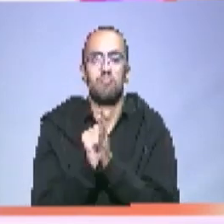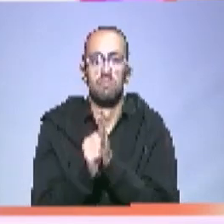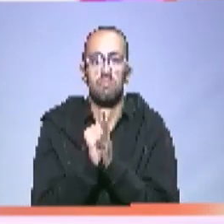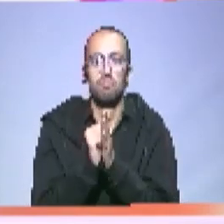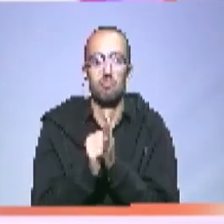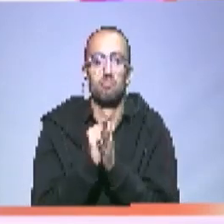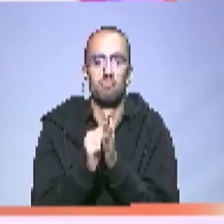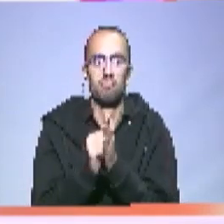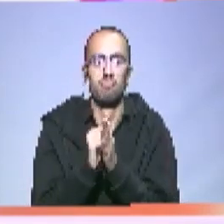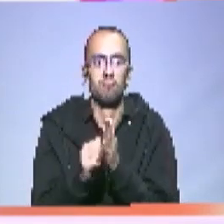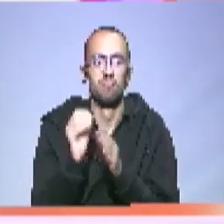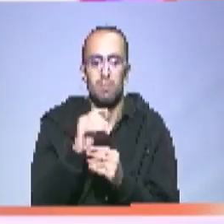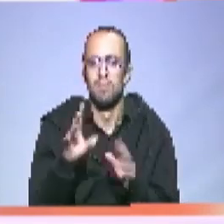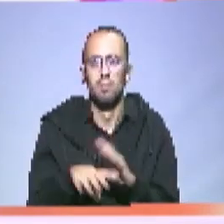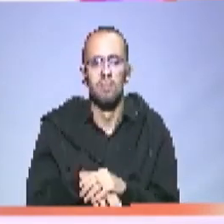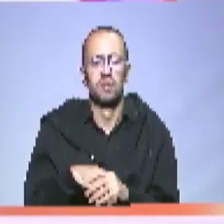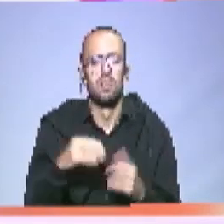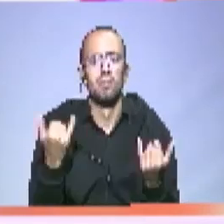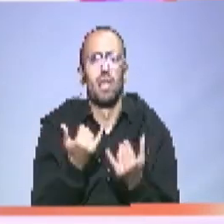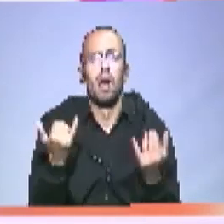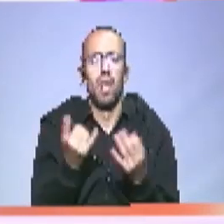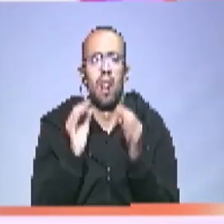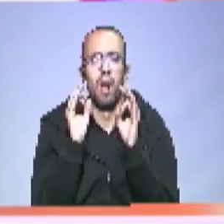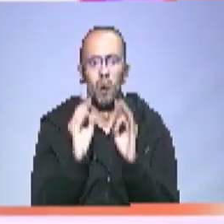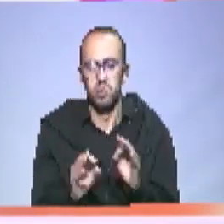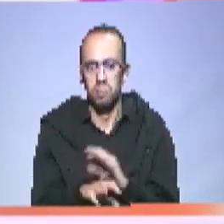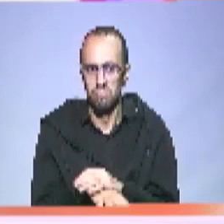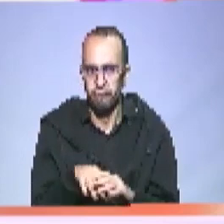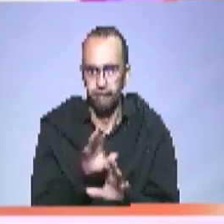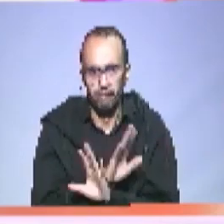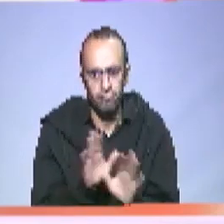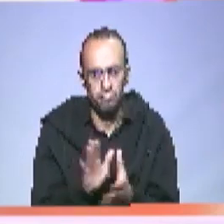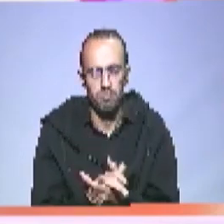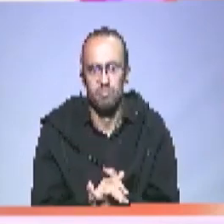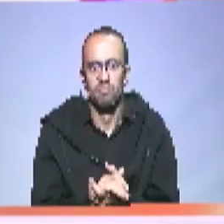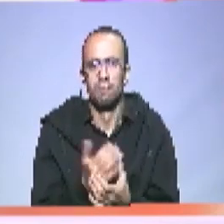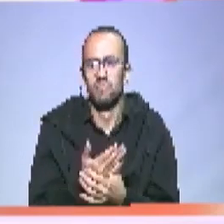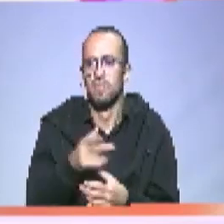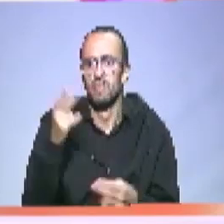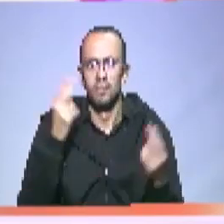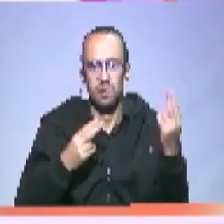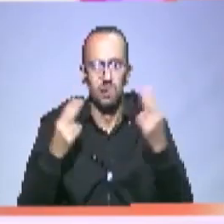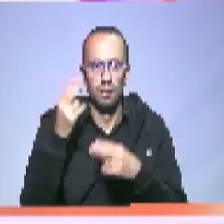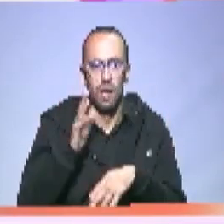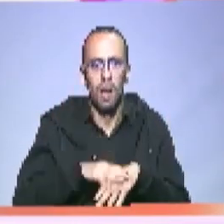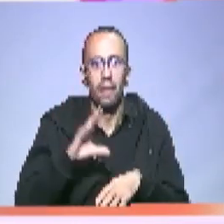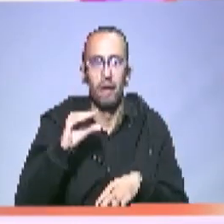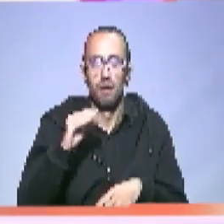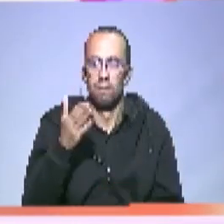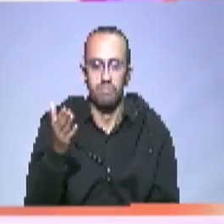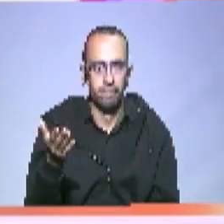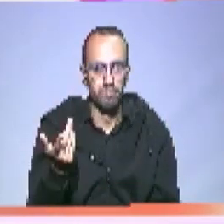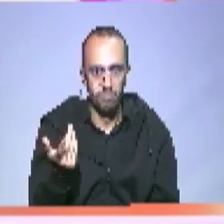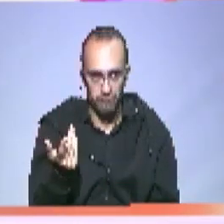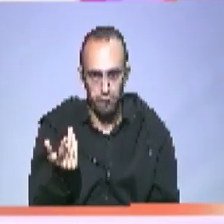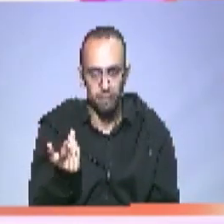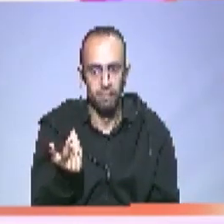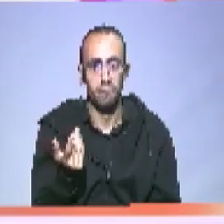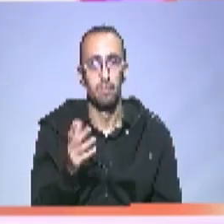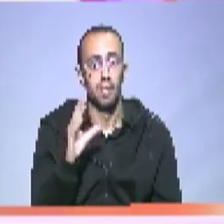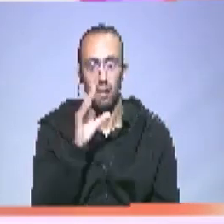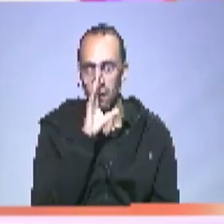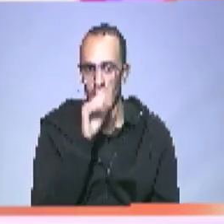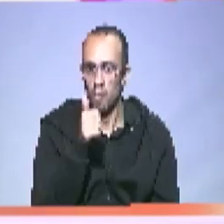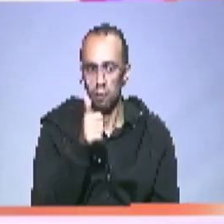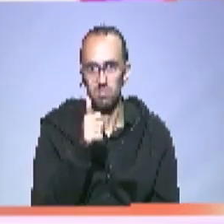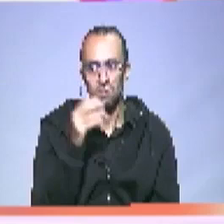المقادير. طريقتها سهلة جدا ومش بتاخد وقت، وفي نفس الوقت ناس كتير سألت على الكيك يا شيف. اه هي أصل كيكة حلوة